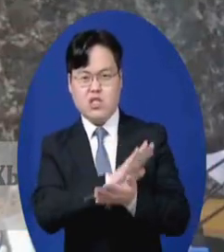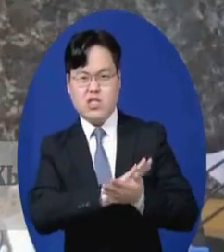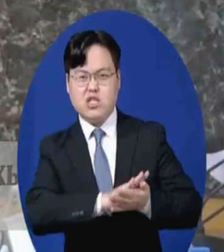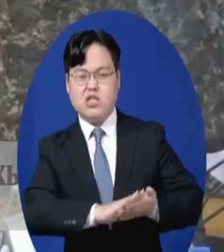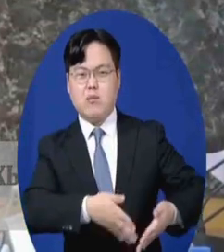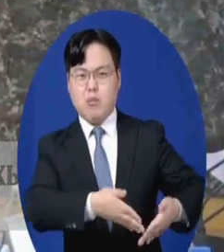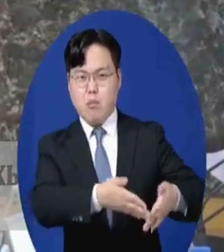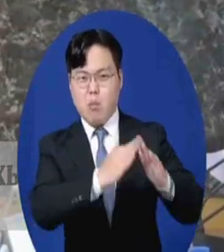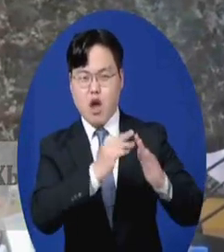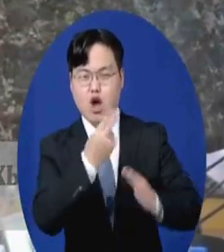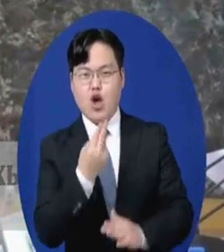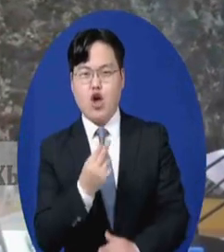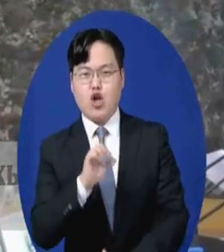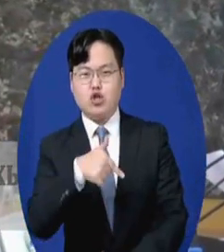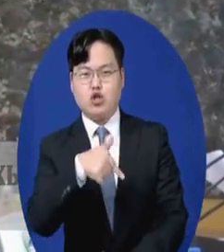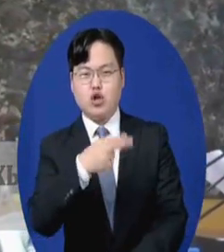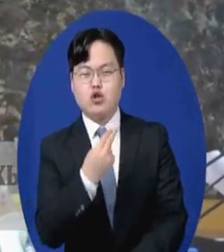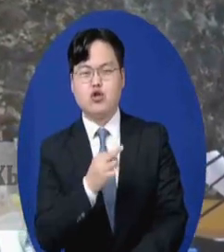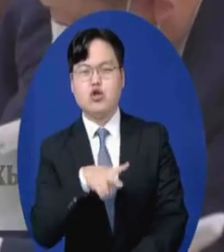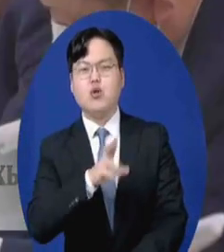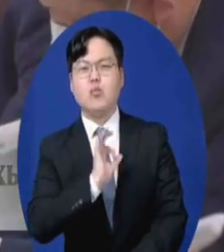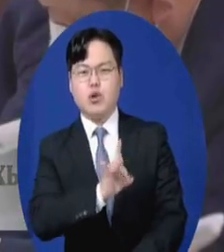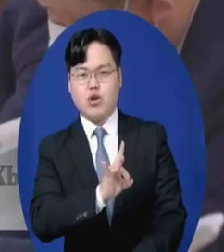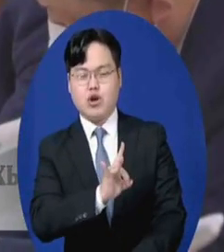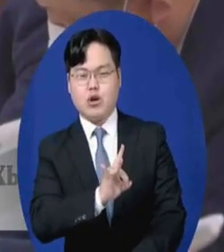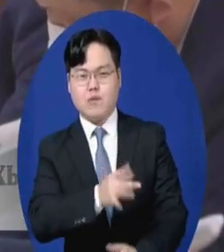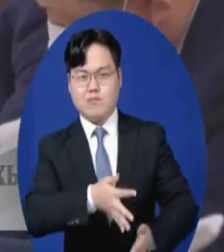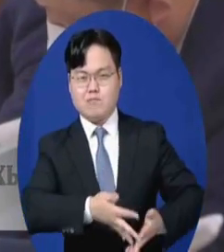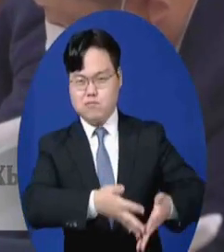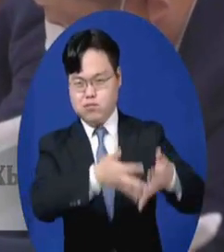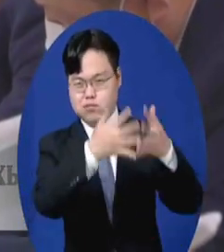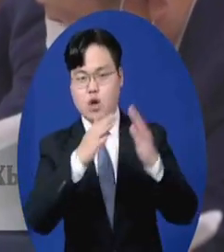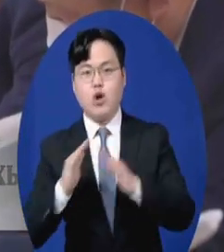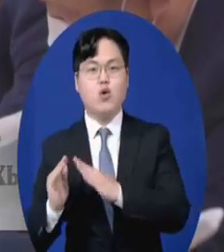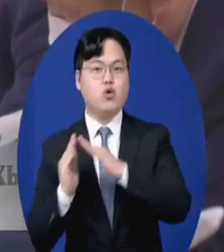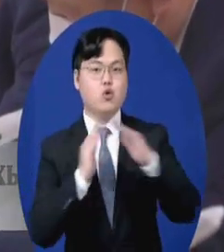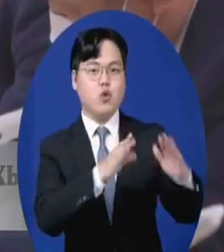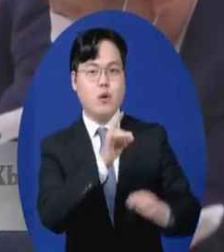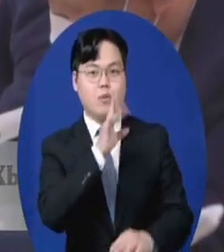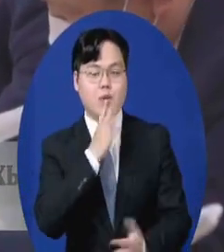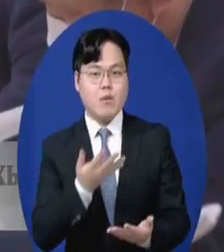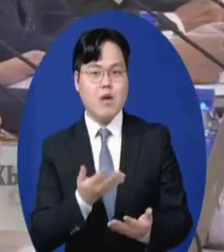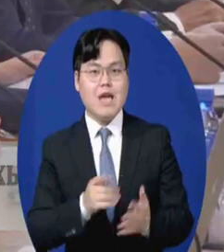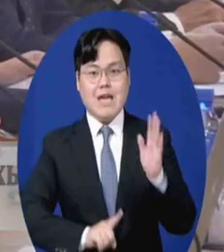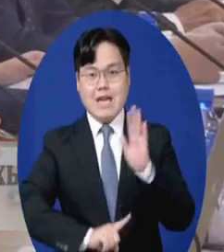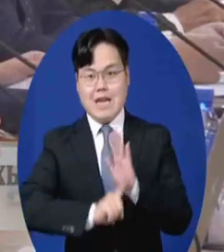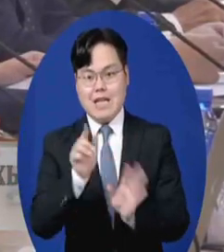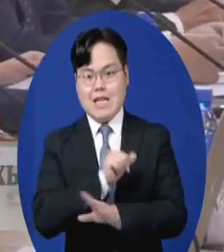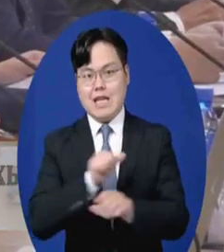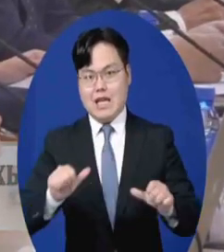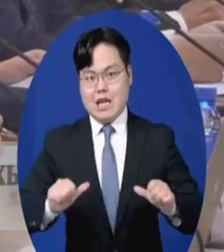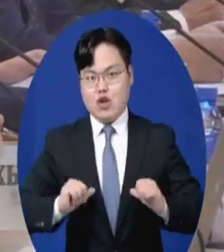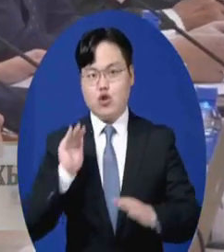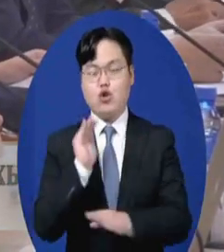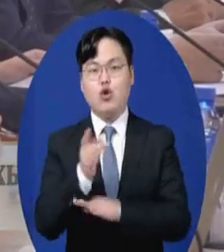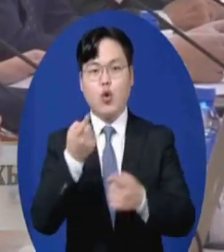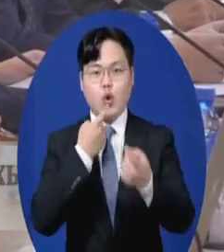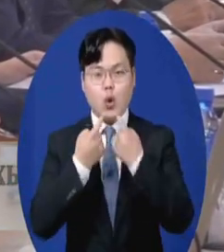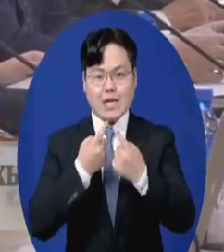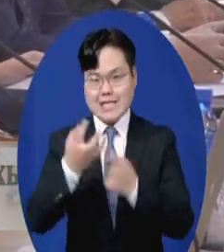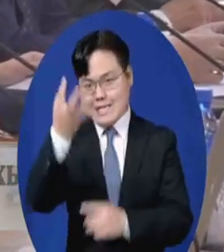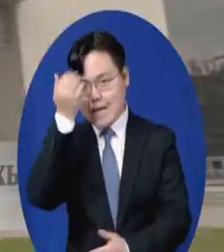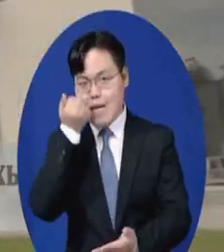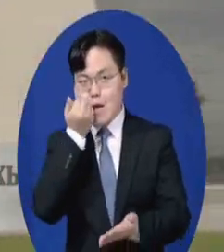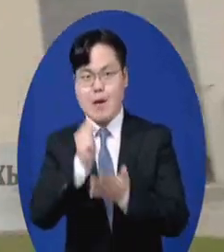баригдсан цогцлбор барилгад нүүлгэн шилжүүлэхээр болоод байна. Эхний ээлжинд нийслэлийн иргэдийн төлөөлөгчдийн хурал, засаг